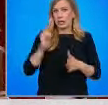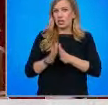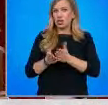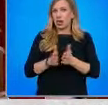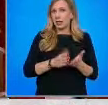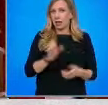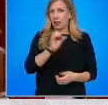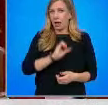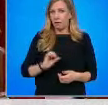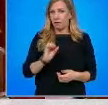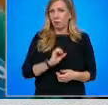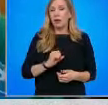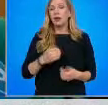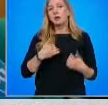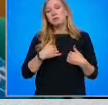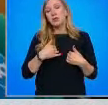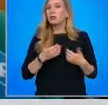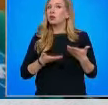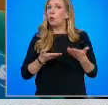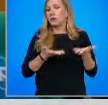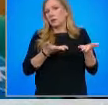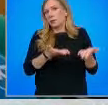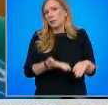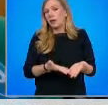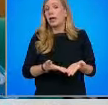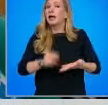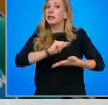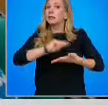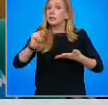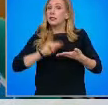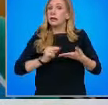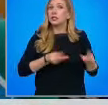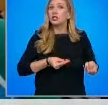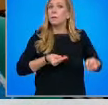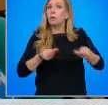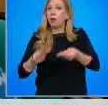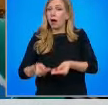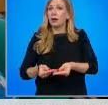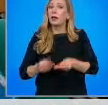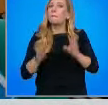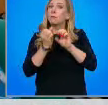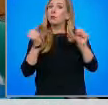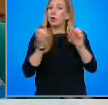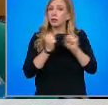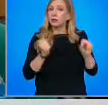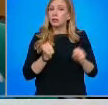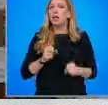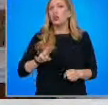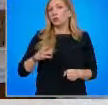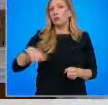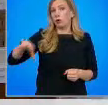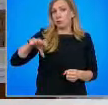на Европейския съюз и съобразявайки се с нея, администрацията ще отправи покани към посланиците от